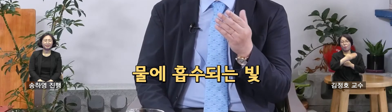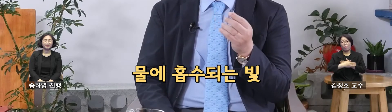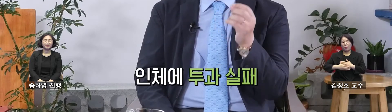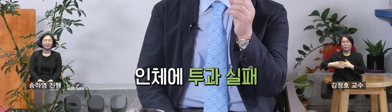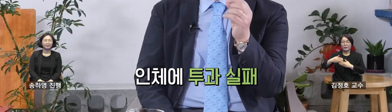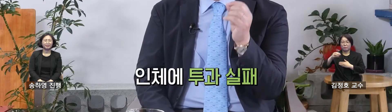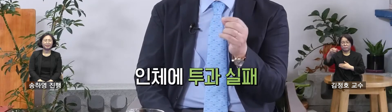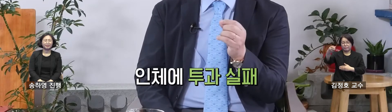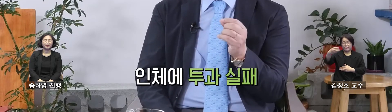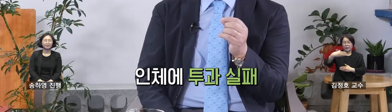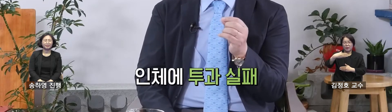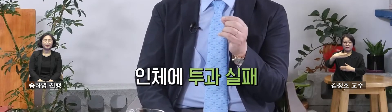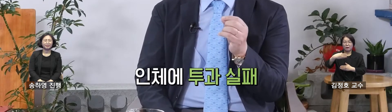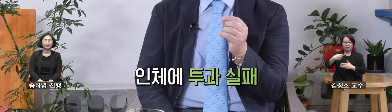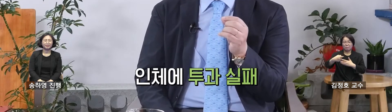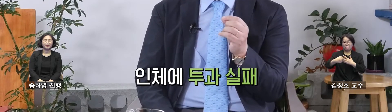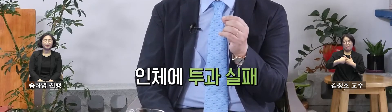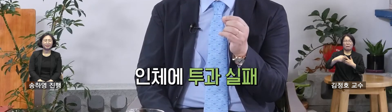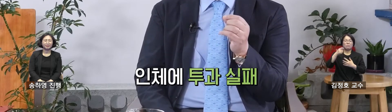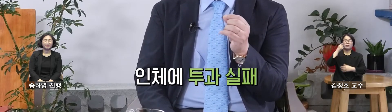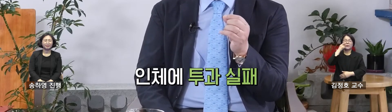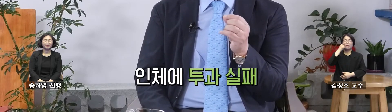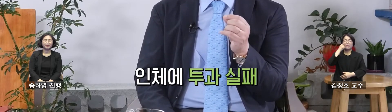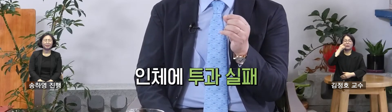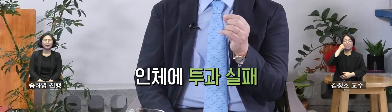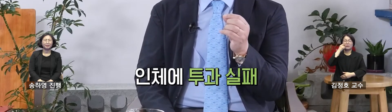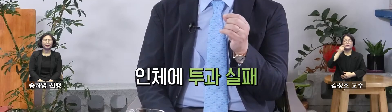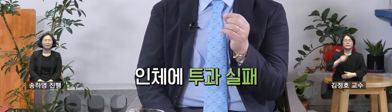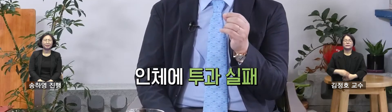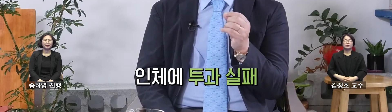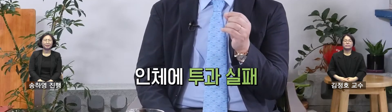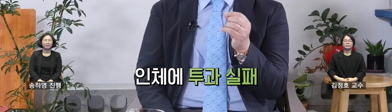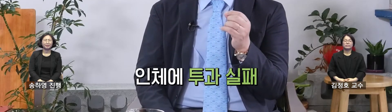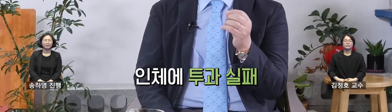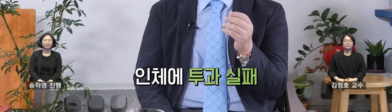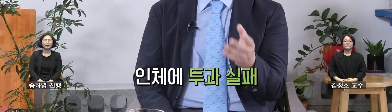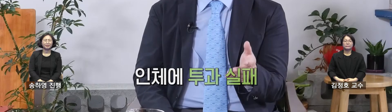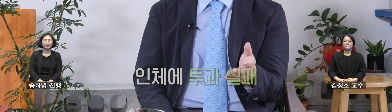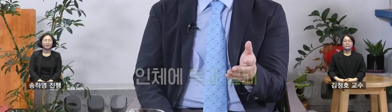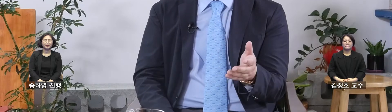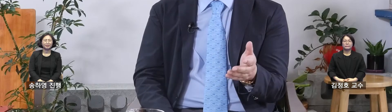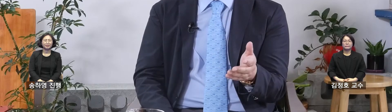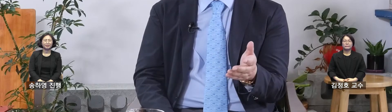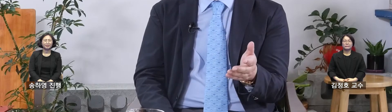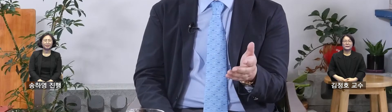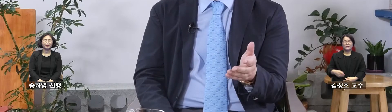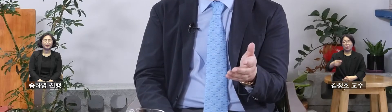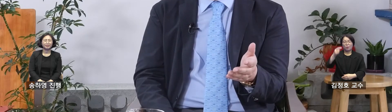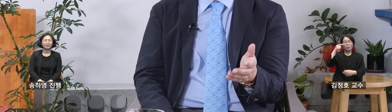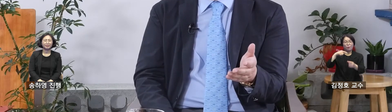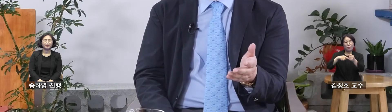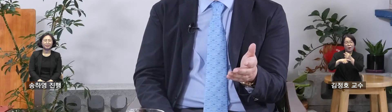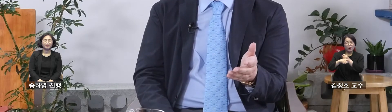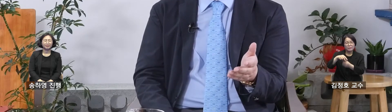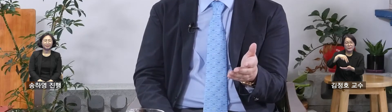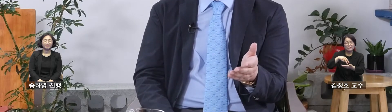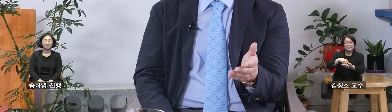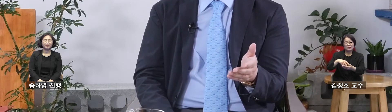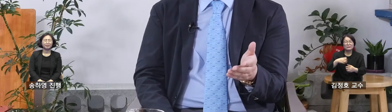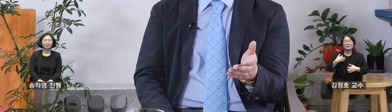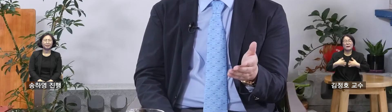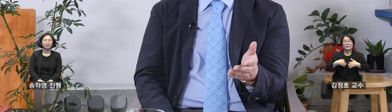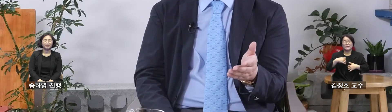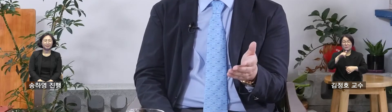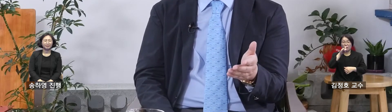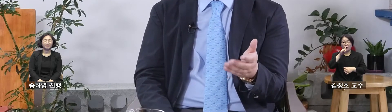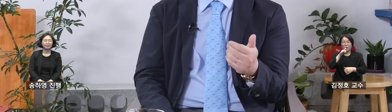쏘였더니 피부 1mm도 못 투과해요. 그래서 이게 사이언스로는 제가 재미는 있지만